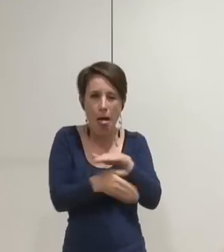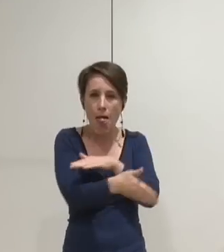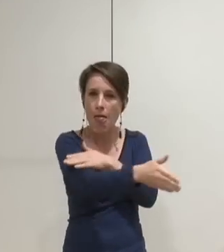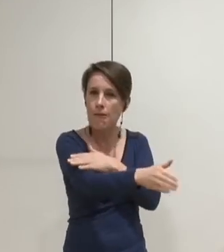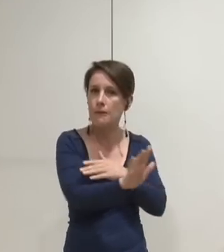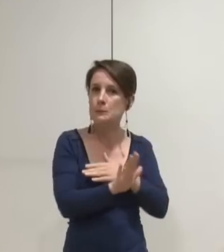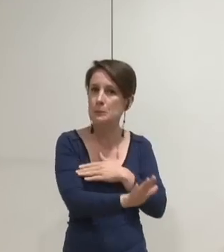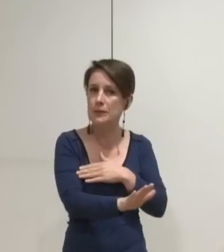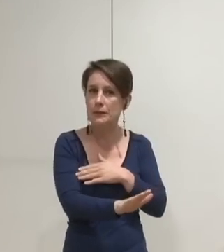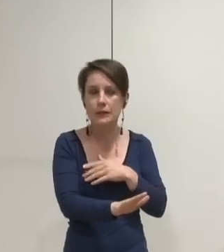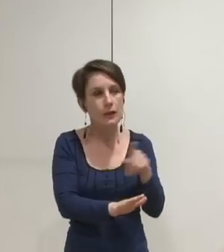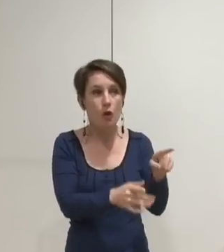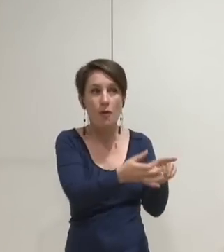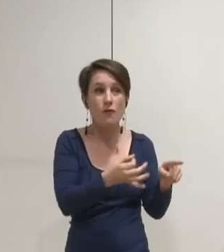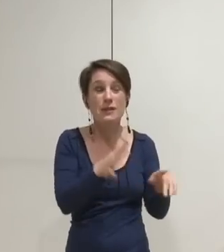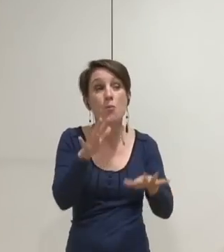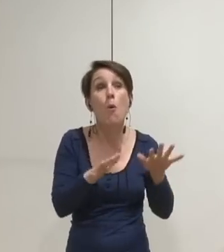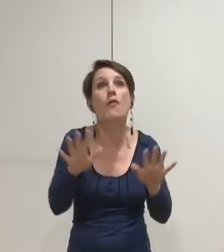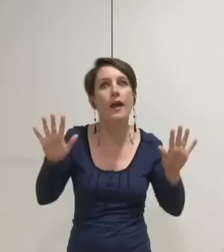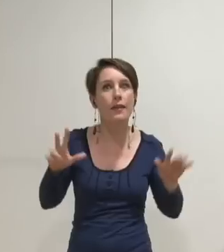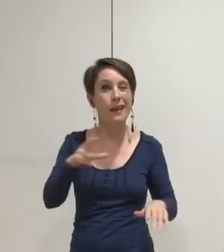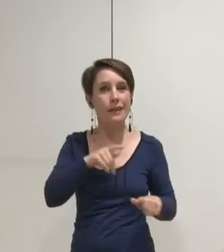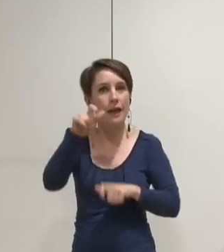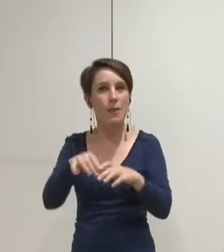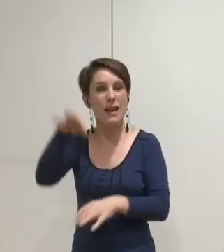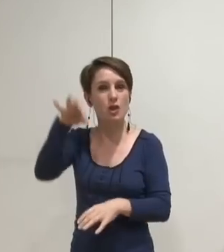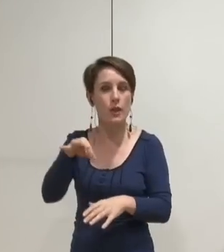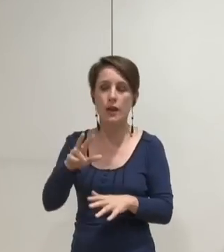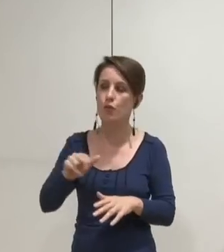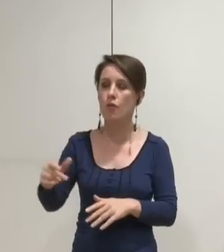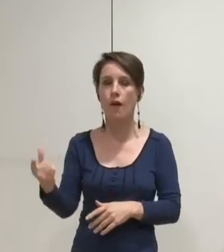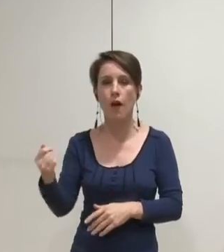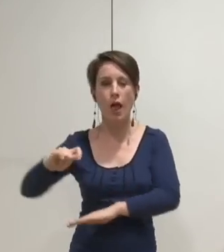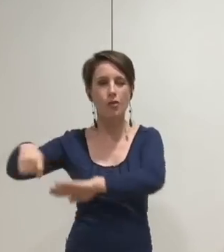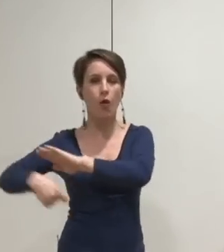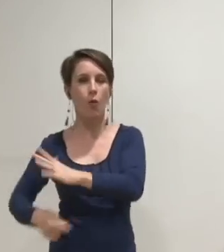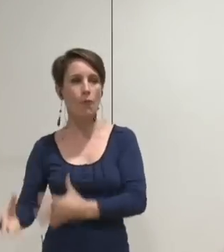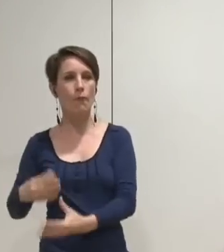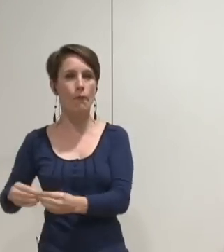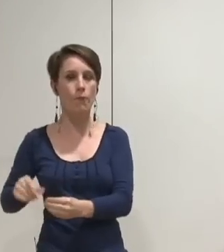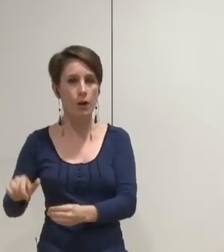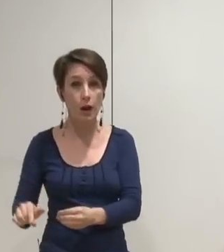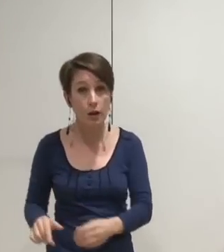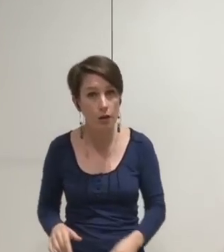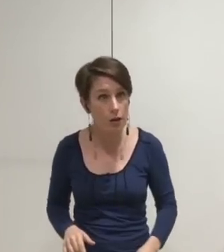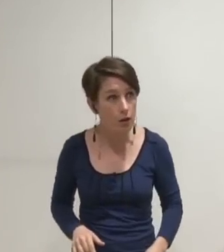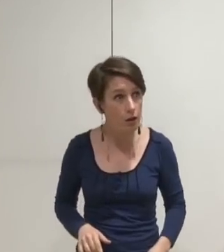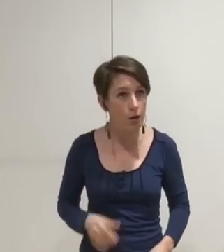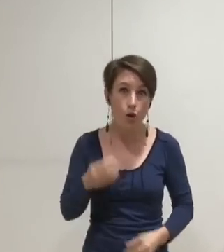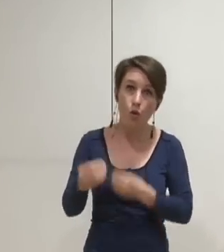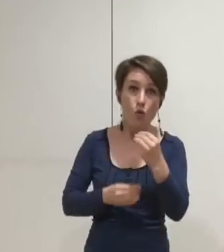risque de prise illégale d'intérêt de choses aussi grave que du délit